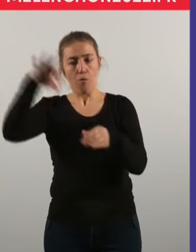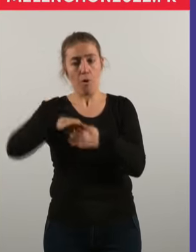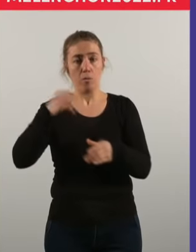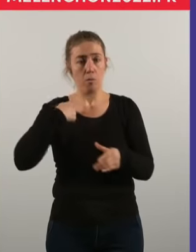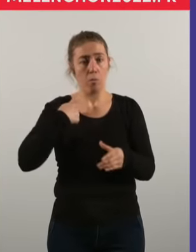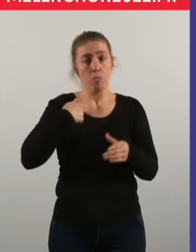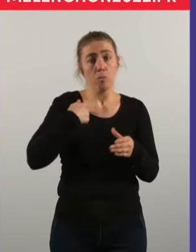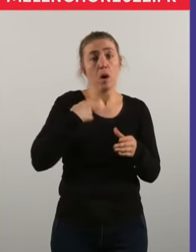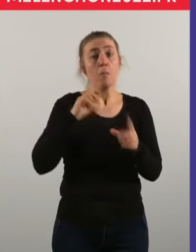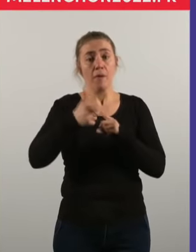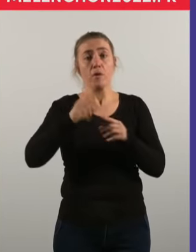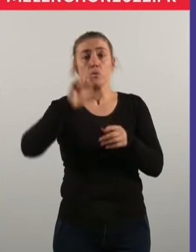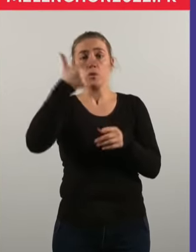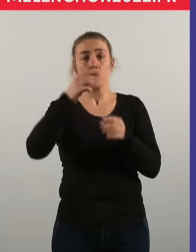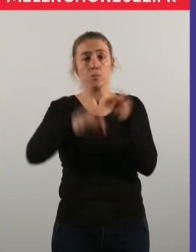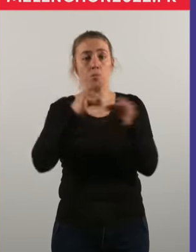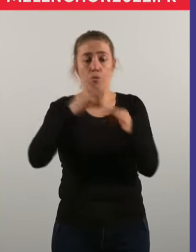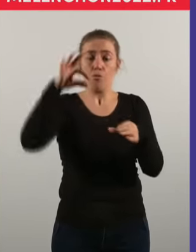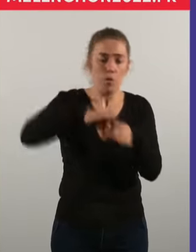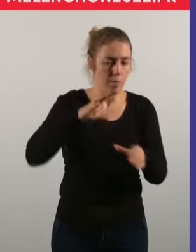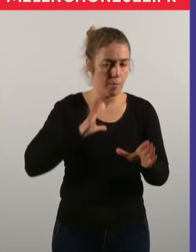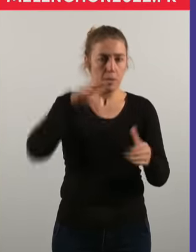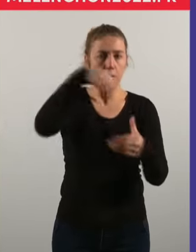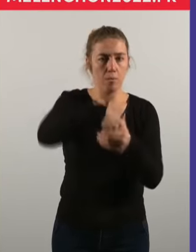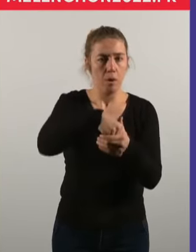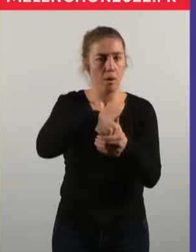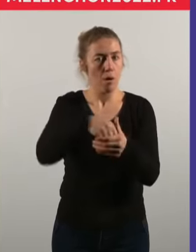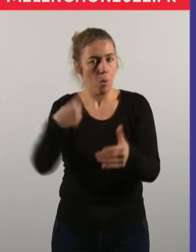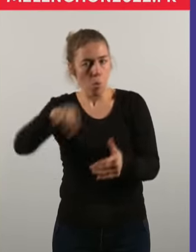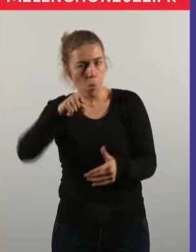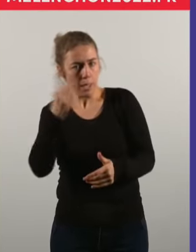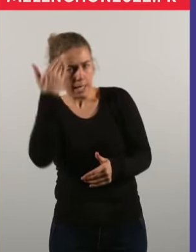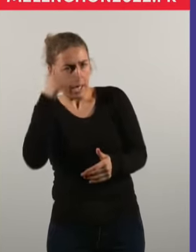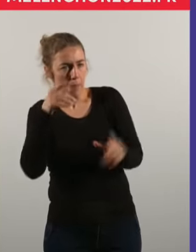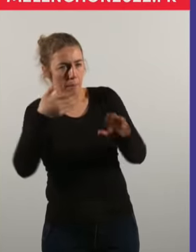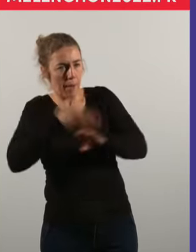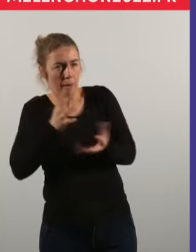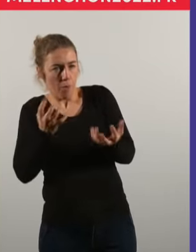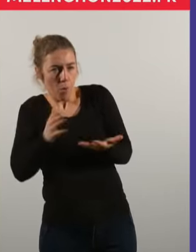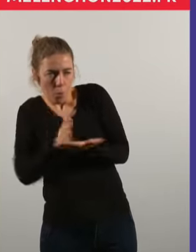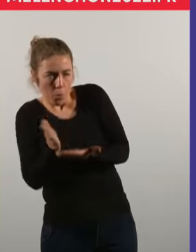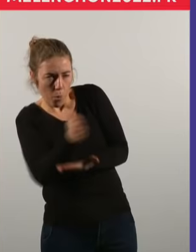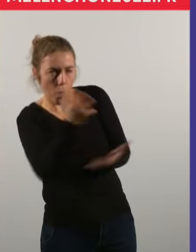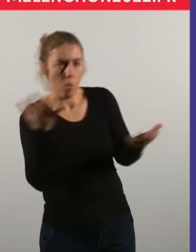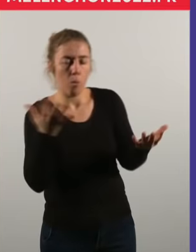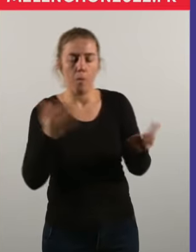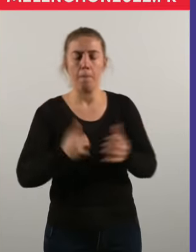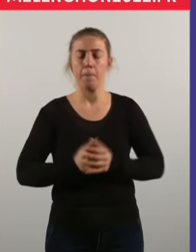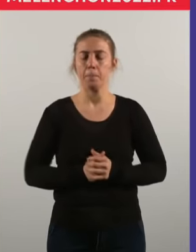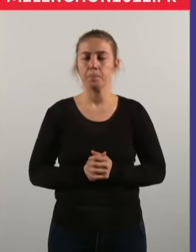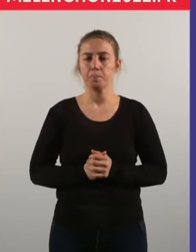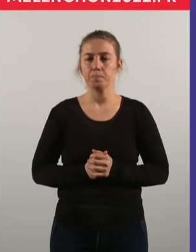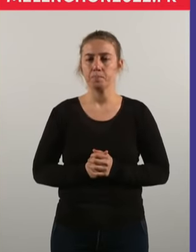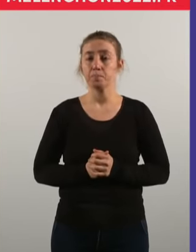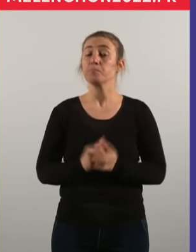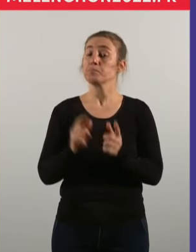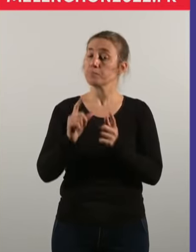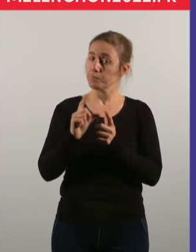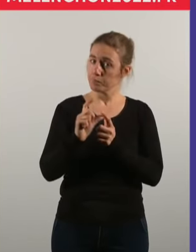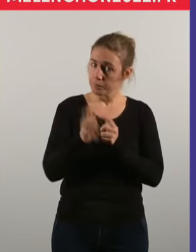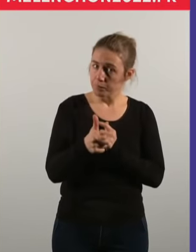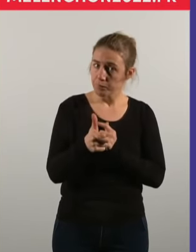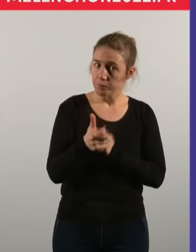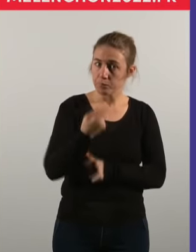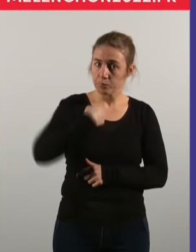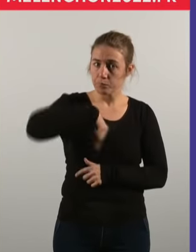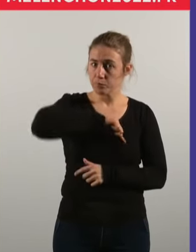aller. Pas seulement vous qui êtes dans cette salle, parce que vous avez déjà votre idée sur le sujet, mais tous les autres. Et à ce moment-là, on fera ce qu'on sait qui est attendu par le